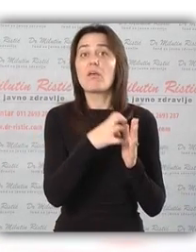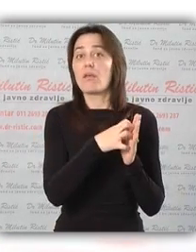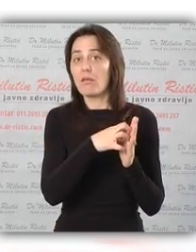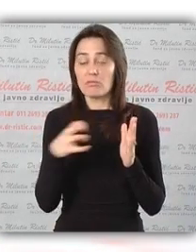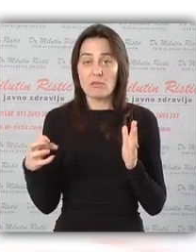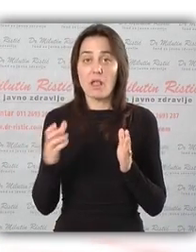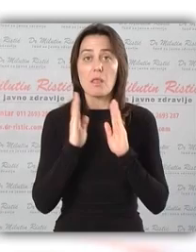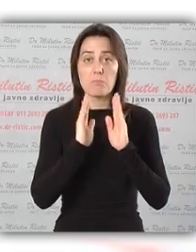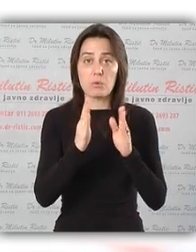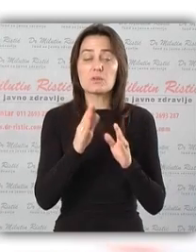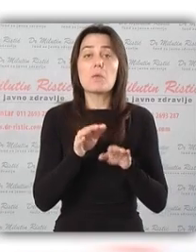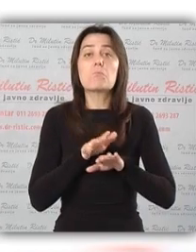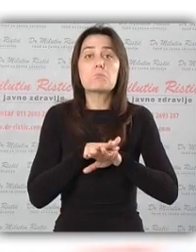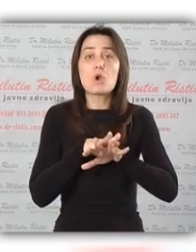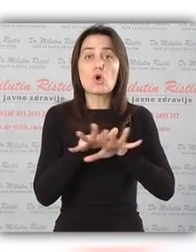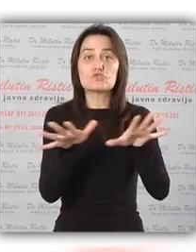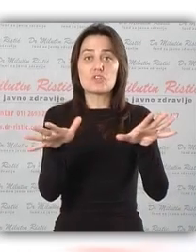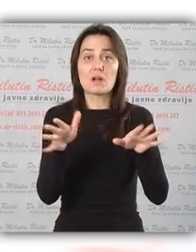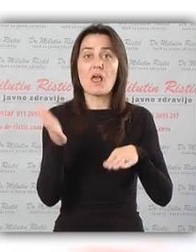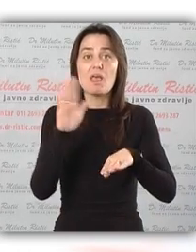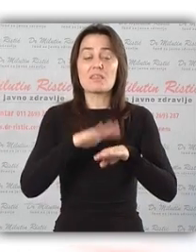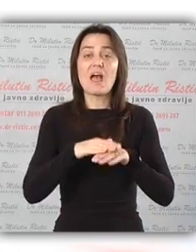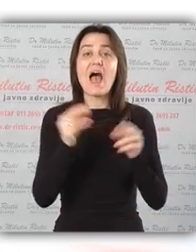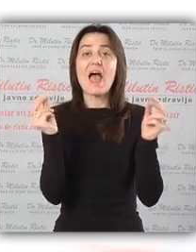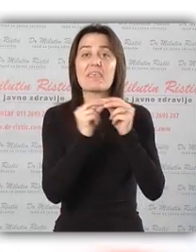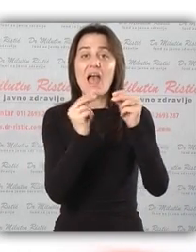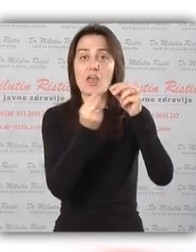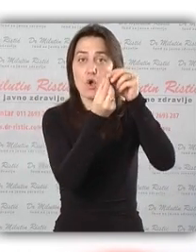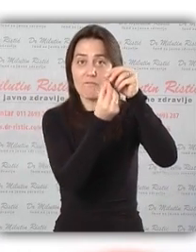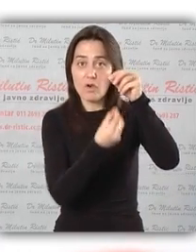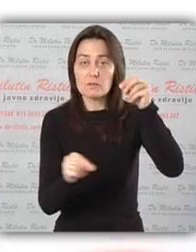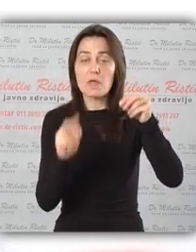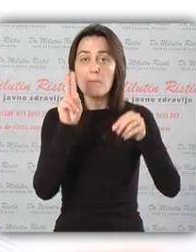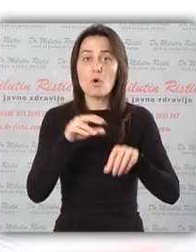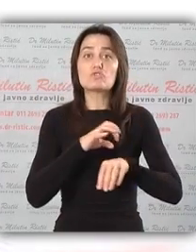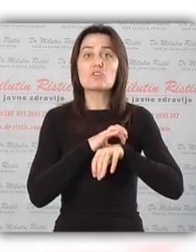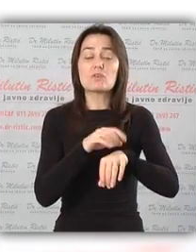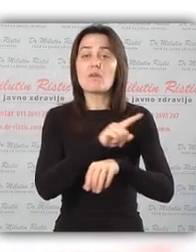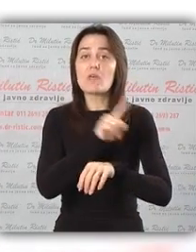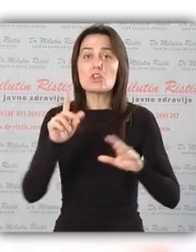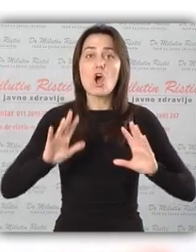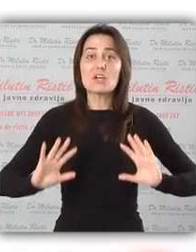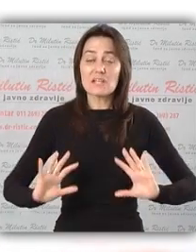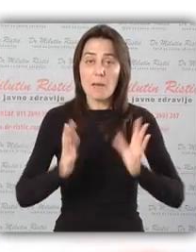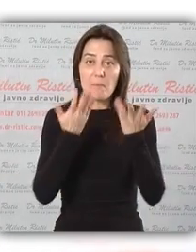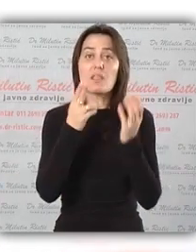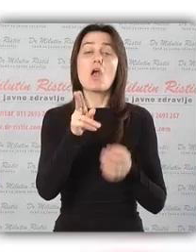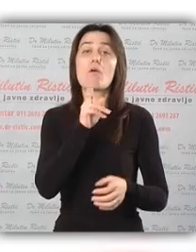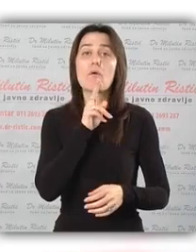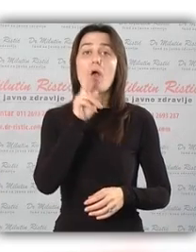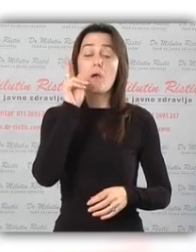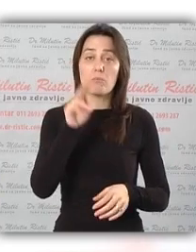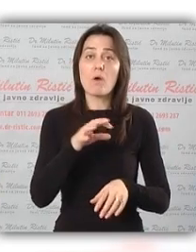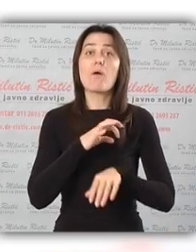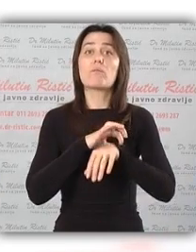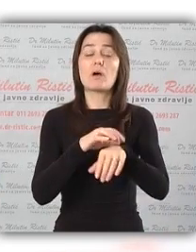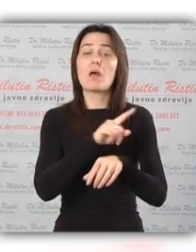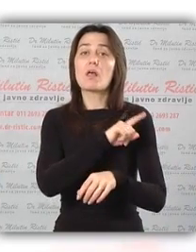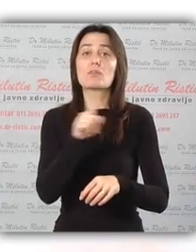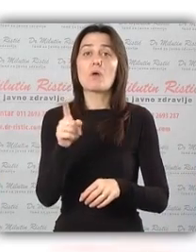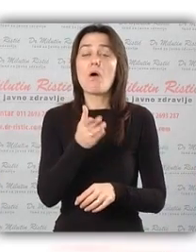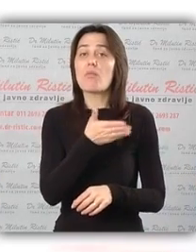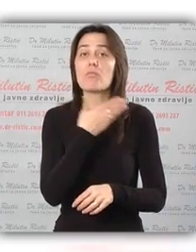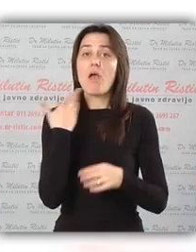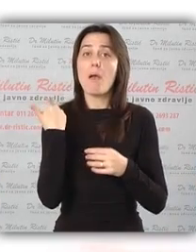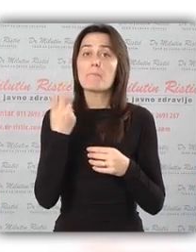i daljim ascendentnim putem bi se proširila na jajovode, može dovesti do takvog zapaljenja koje mogu